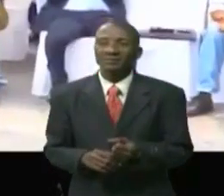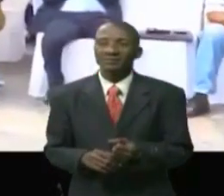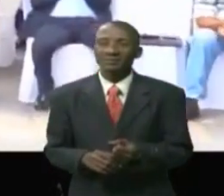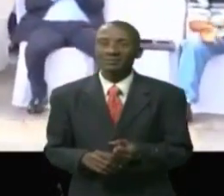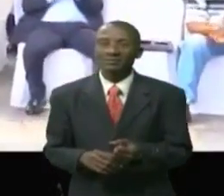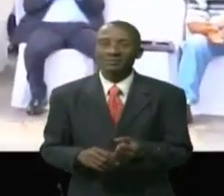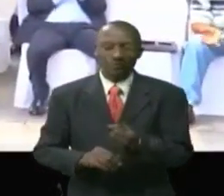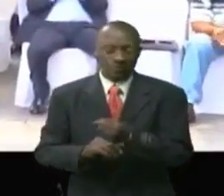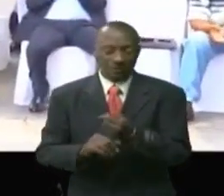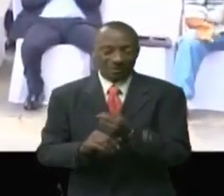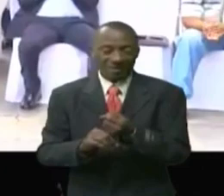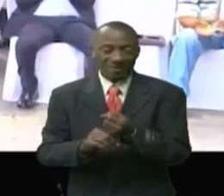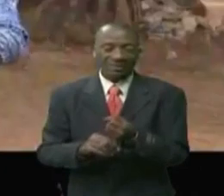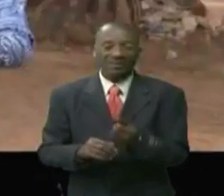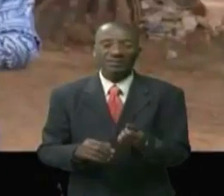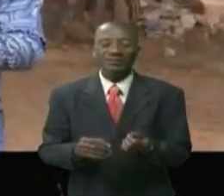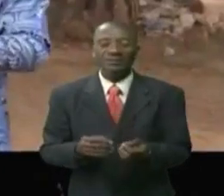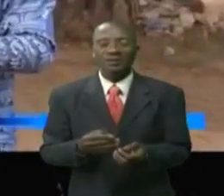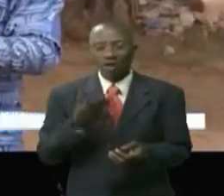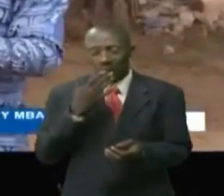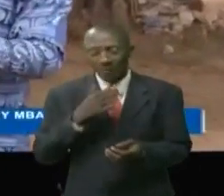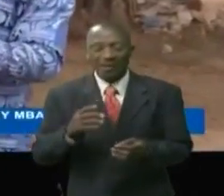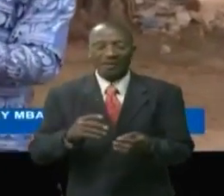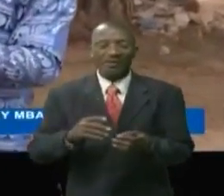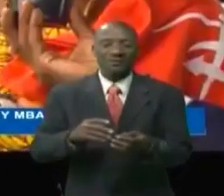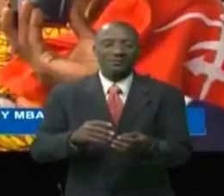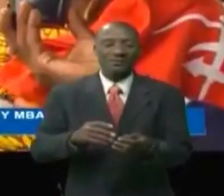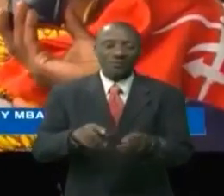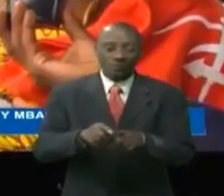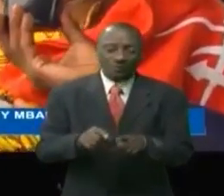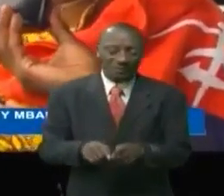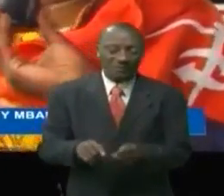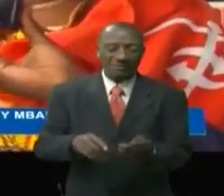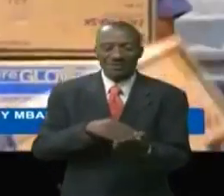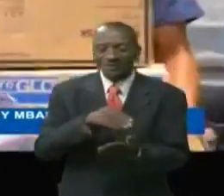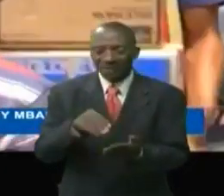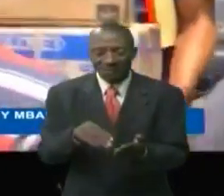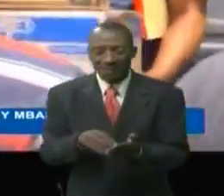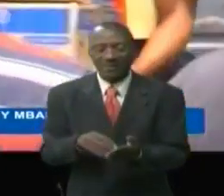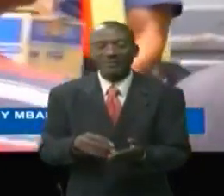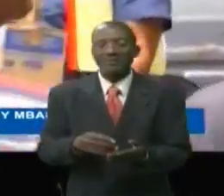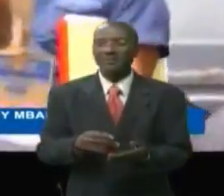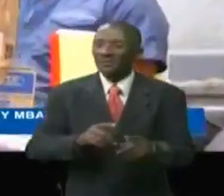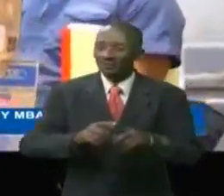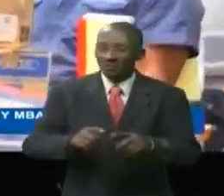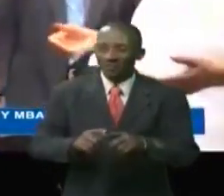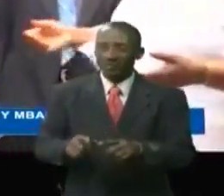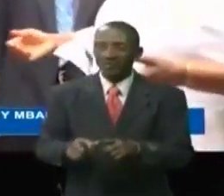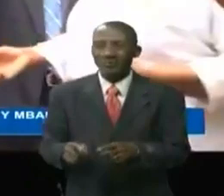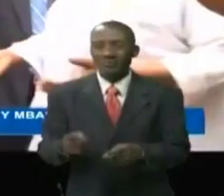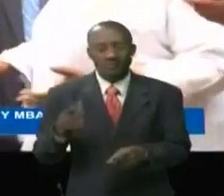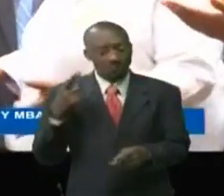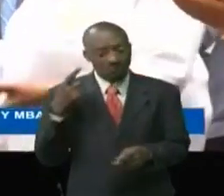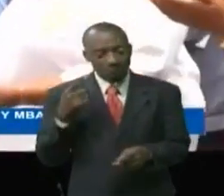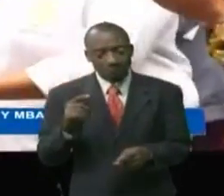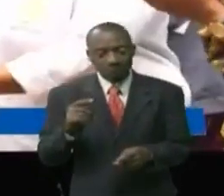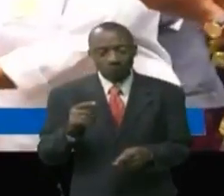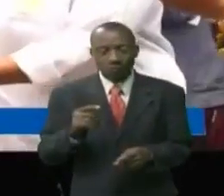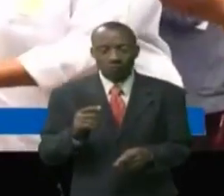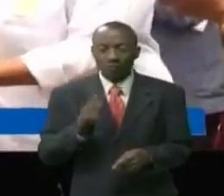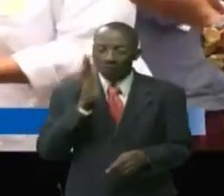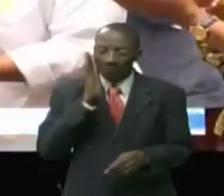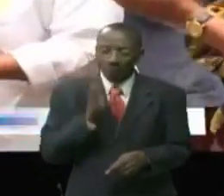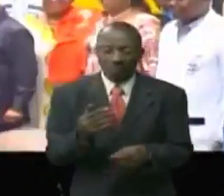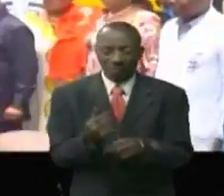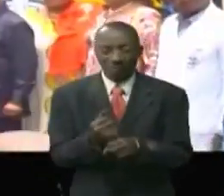promotion et de service social est un partenaire essentiel de proximité pour de projets sociaux qui transformment la vie